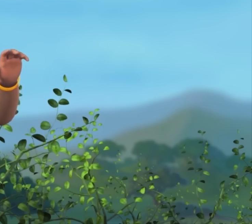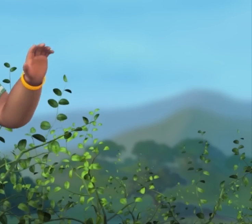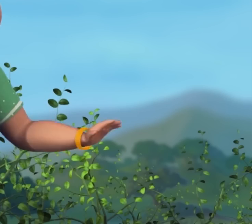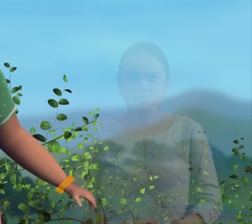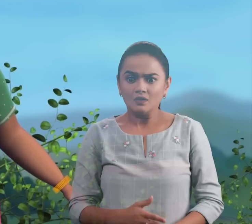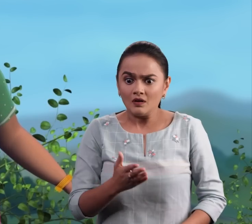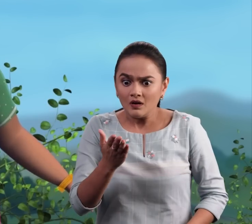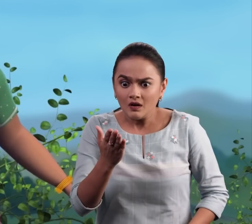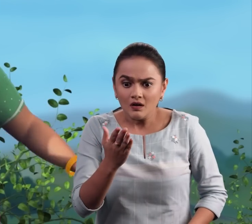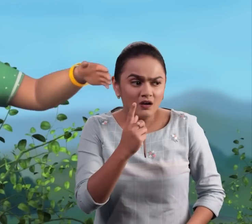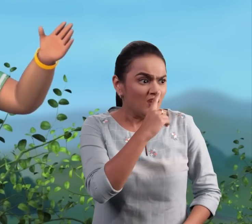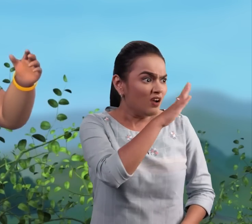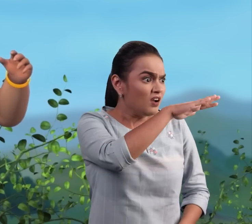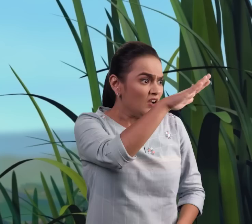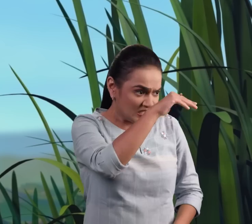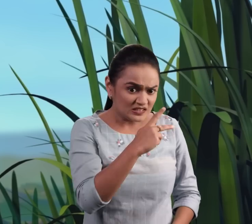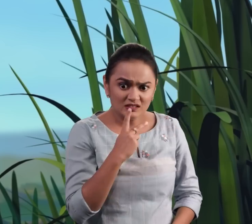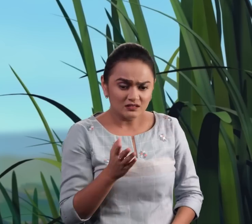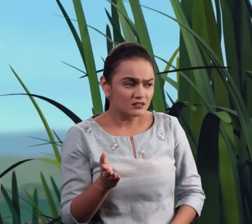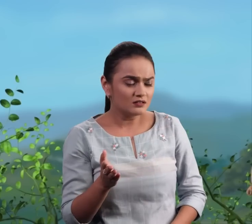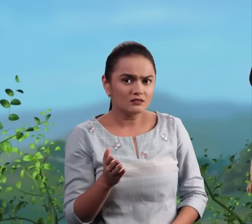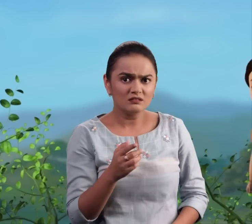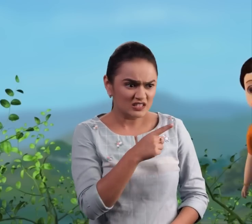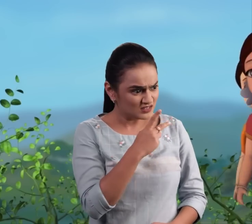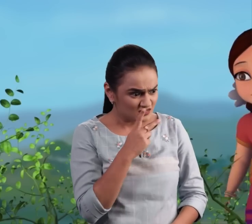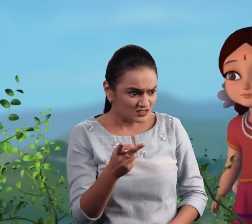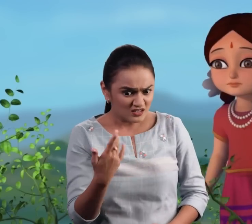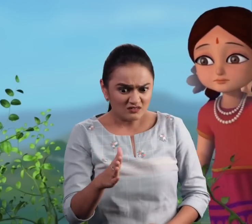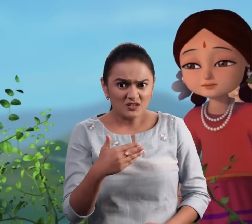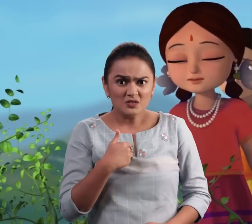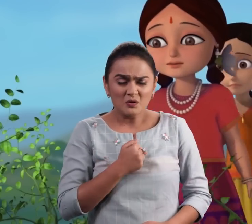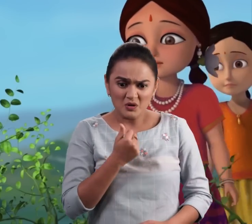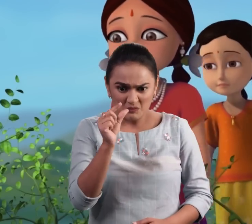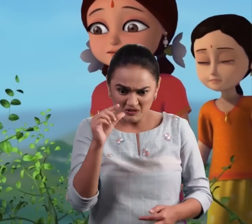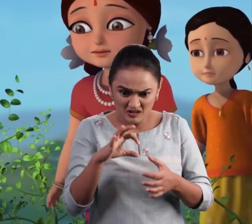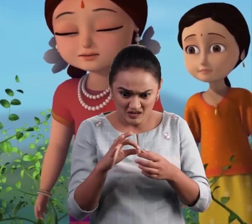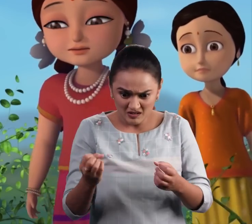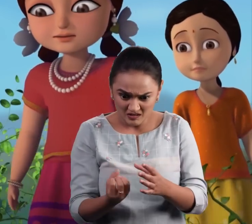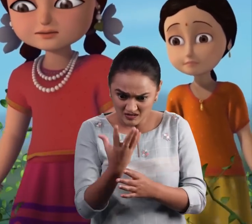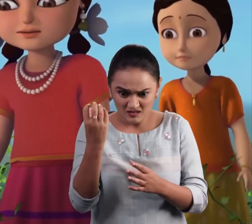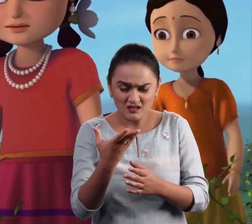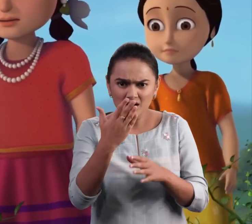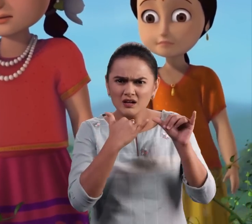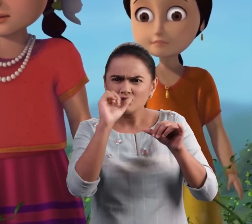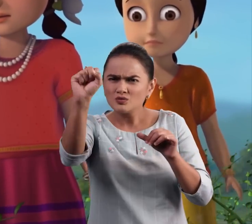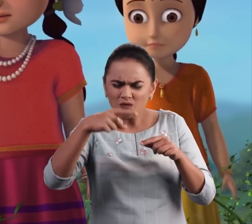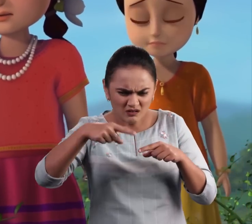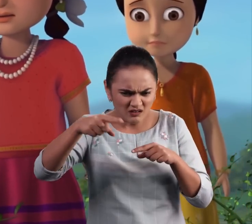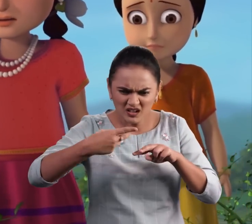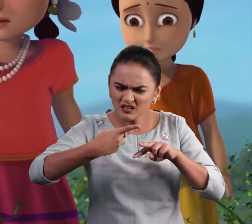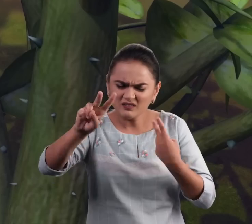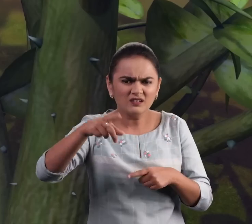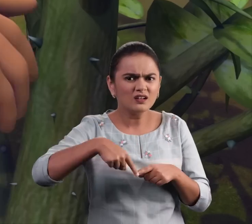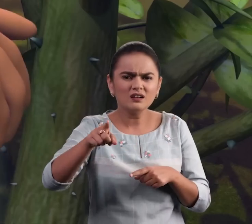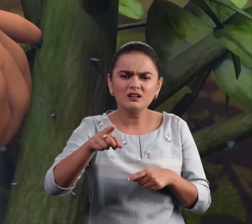हाँ? गोपियों, इधर आओ। तुमने देखा हमारे मोतियों के ये पौधे कृष्ण के मोतियों से अलग